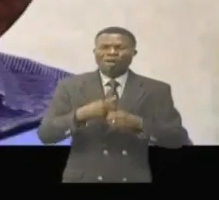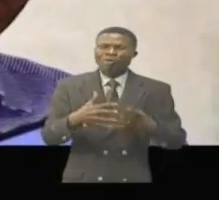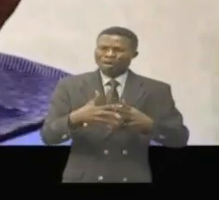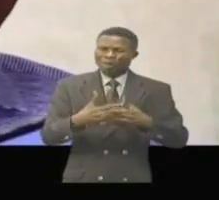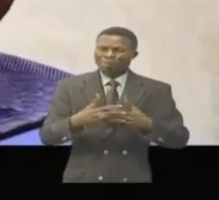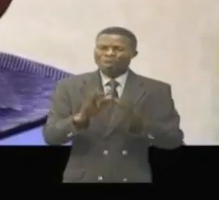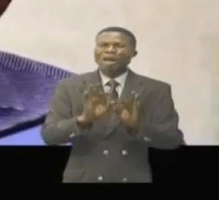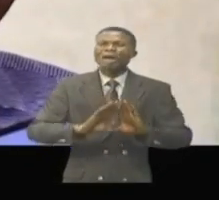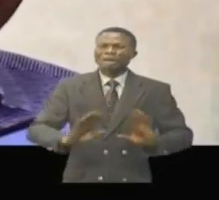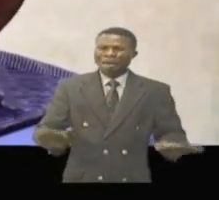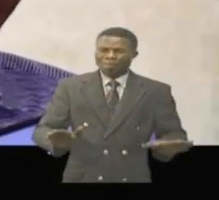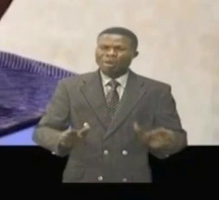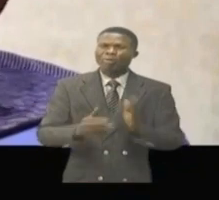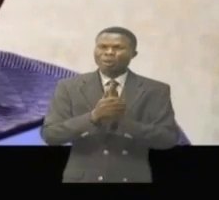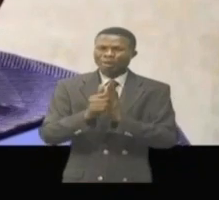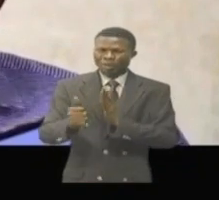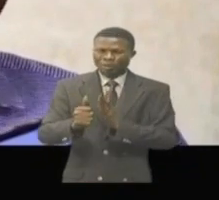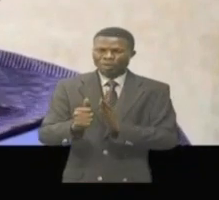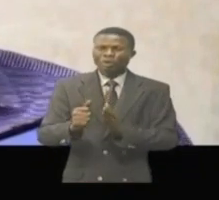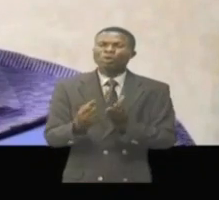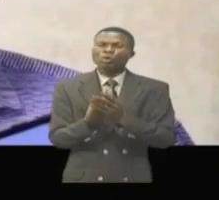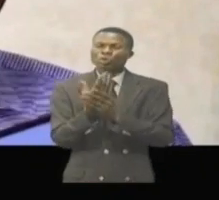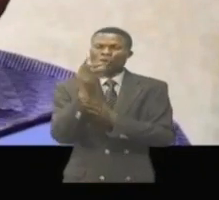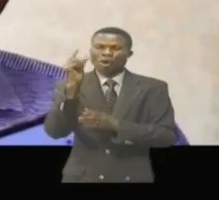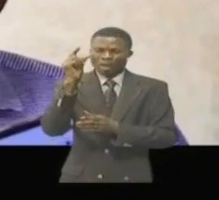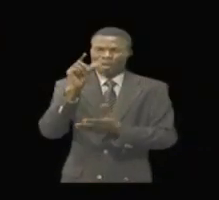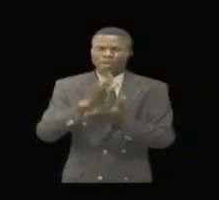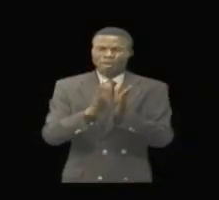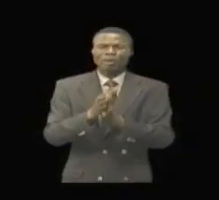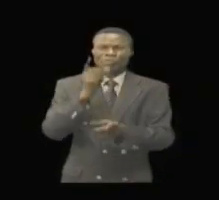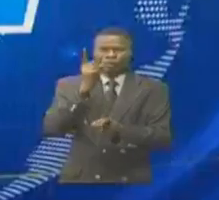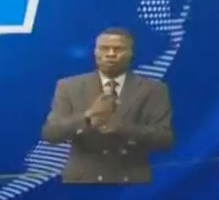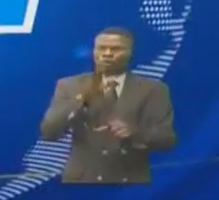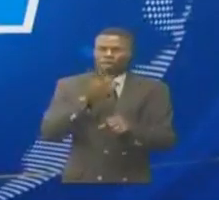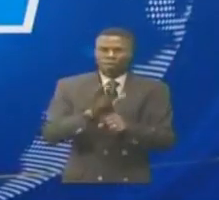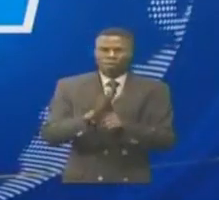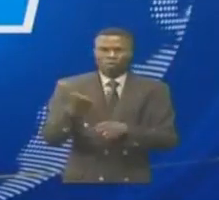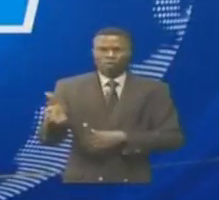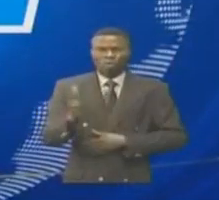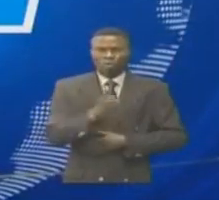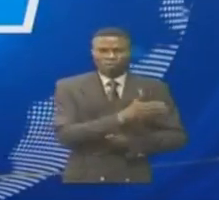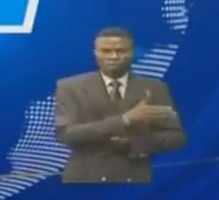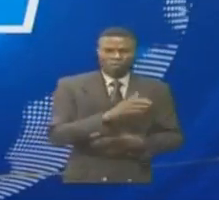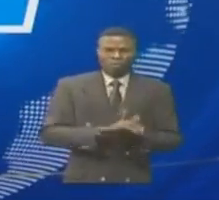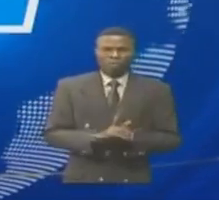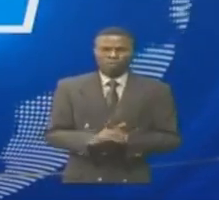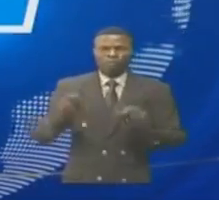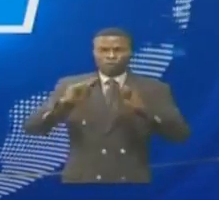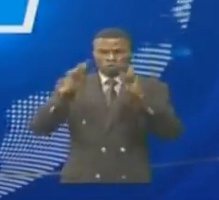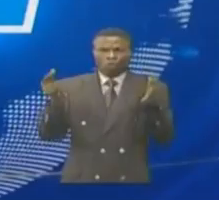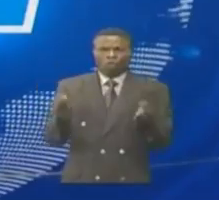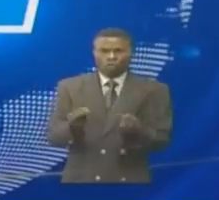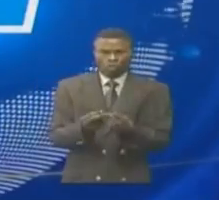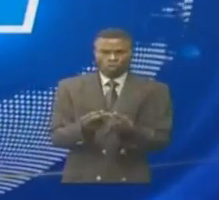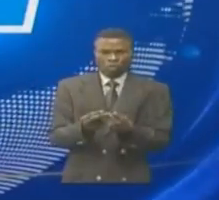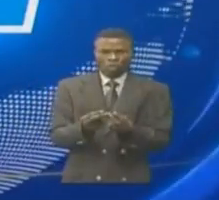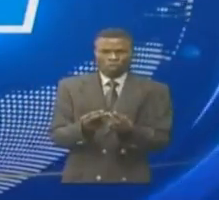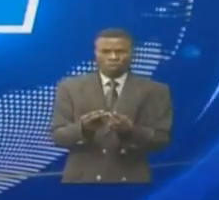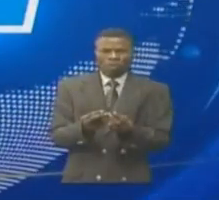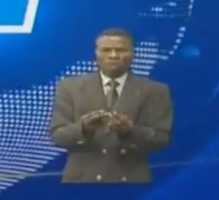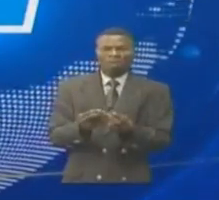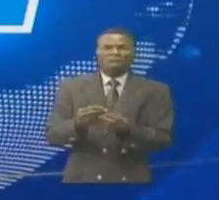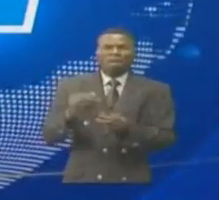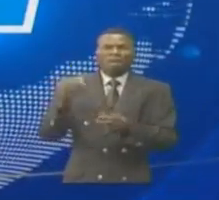Nous voulons à ce que la production de l'or soit maximale. Un collectif composé